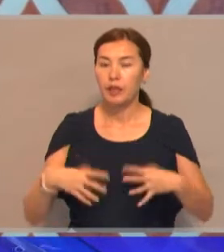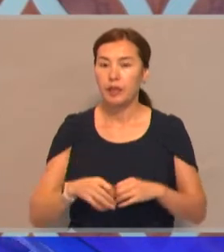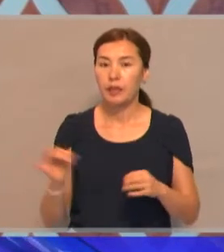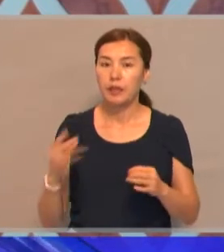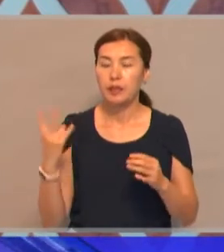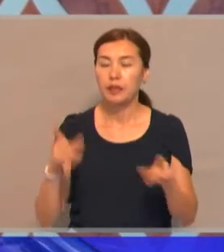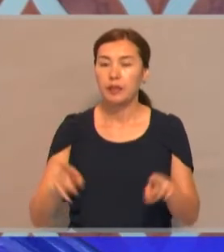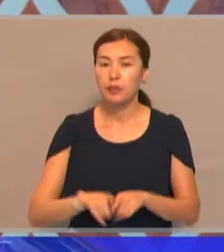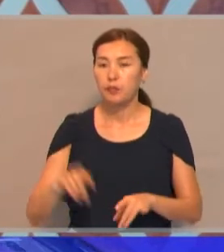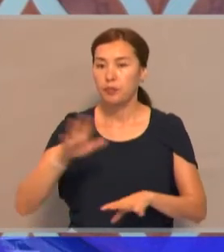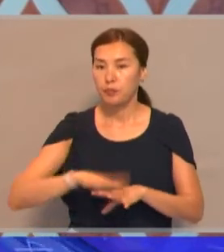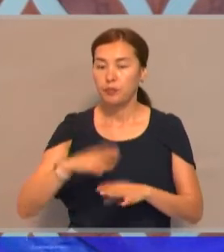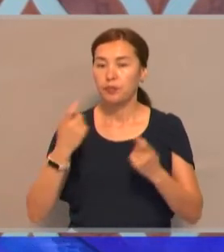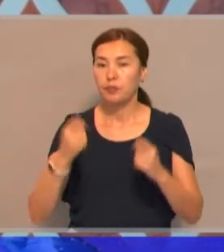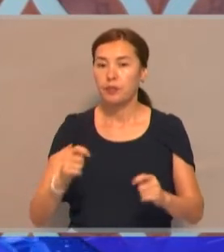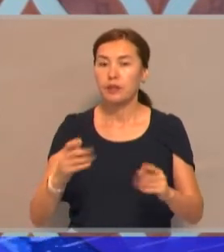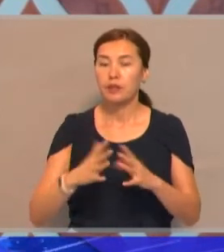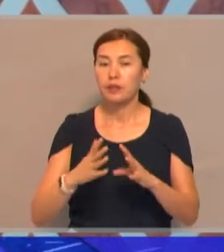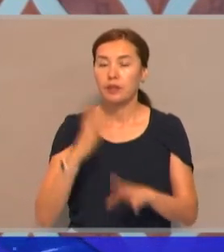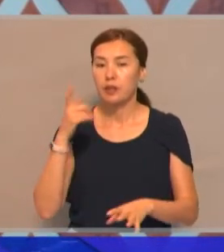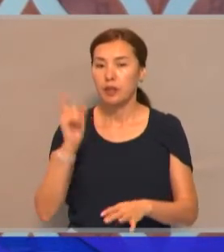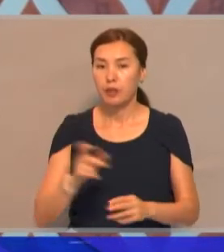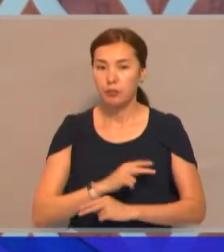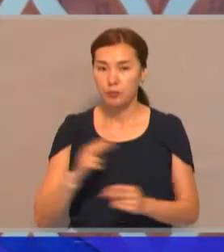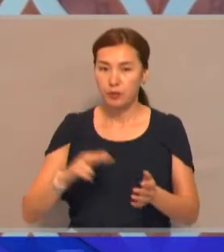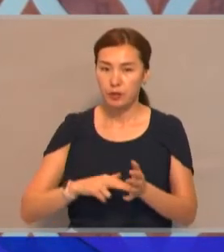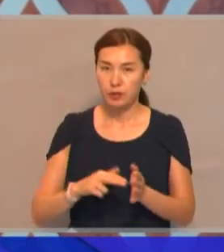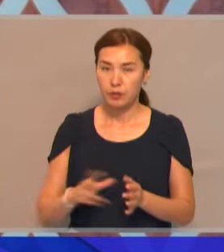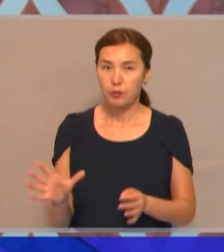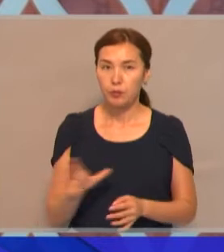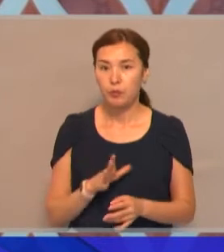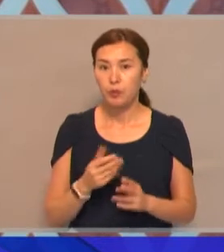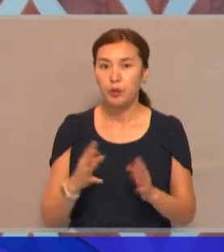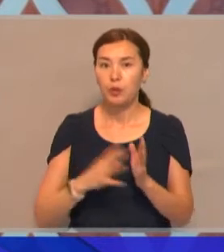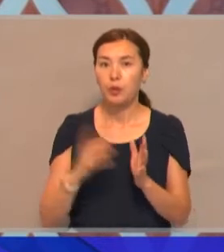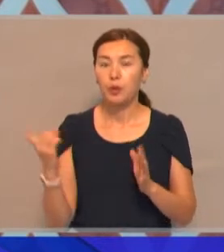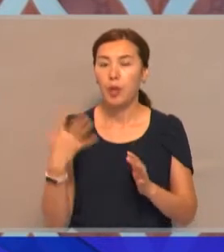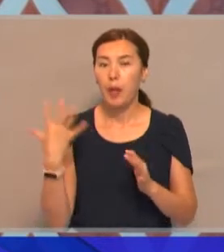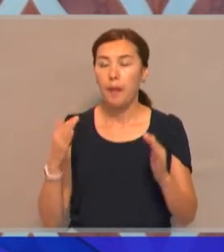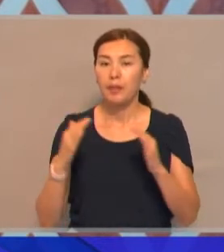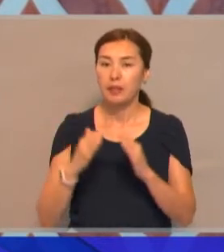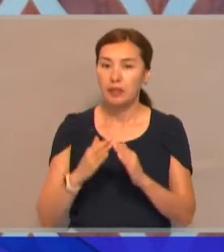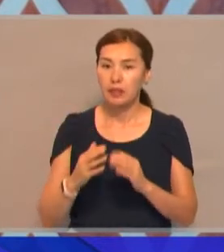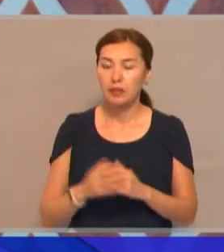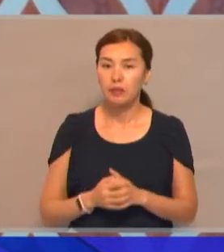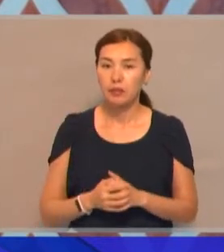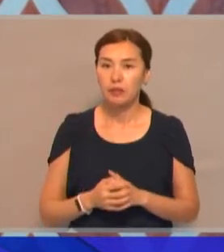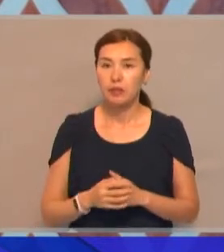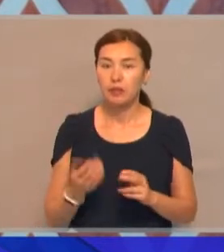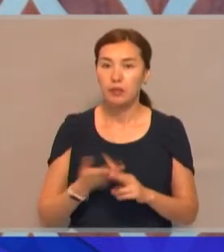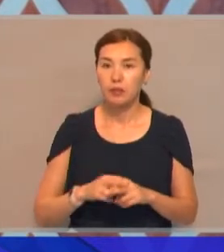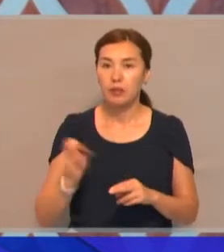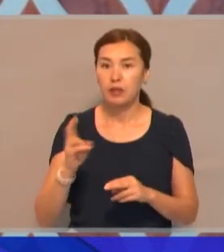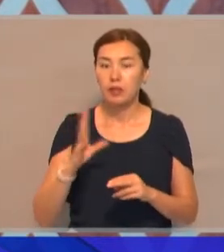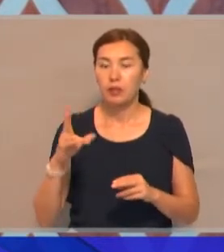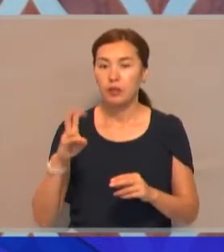және екінші деңгейлі банктермен сатып және кезекте тұрған азаматтарға беру жоспарлануда. 9 қабатты 5 тұрғын үй. Мұнда